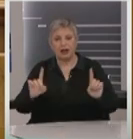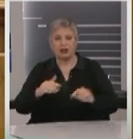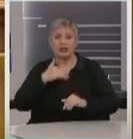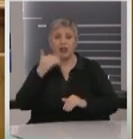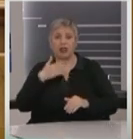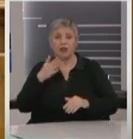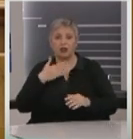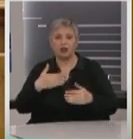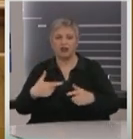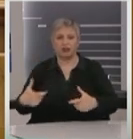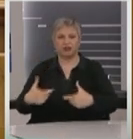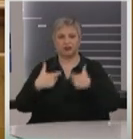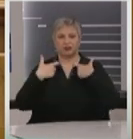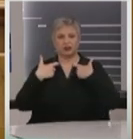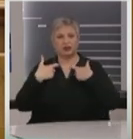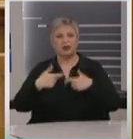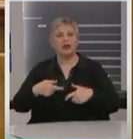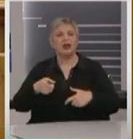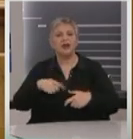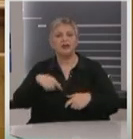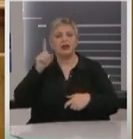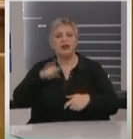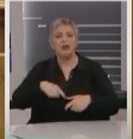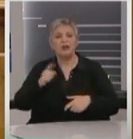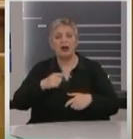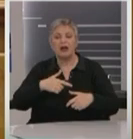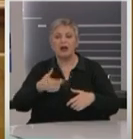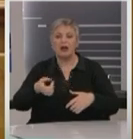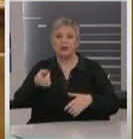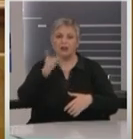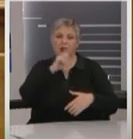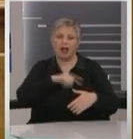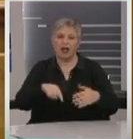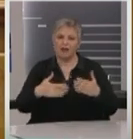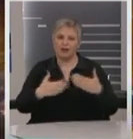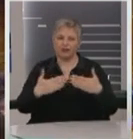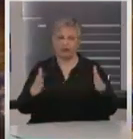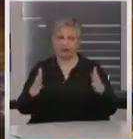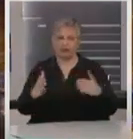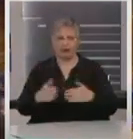εμποδίσει αυτή η μέρα να ξημερώσει και θα ξημερώσει σύντομα σε αυτόν τον τόπο.